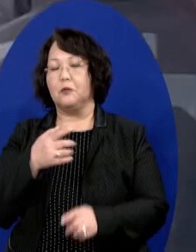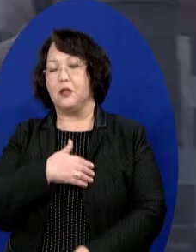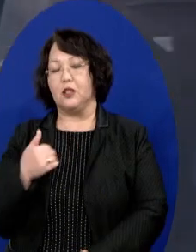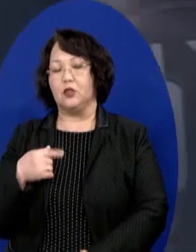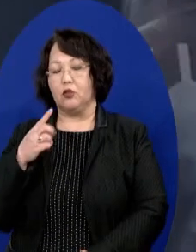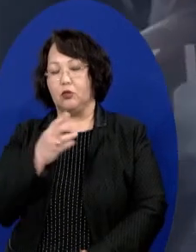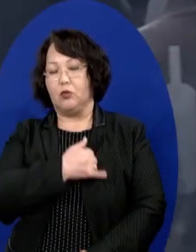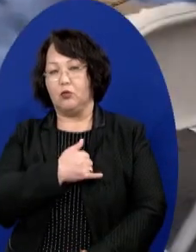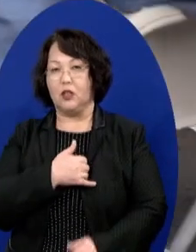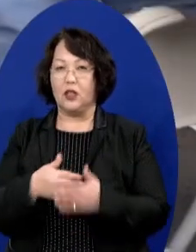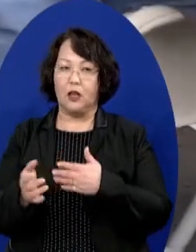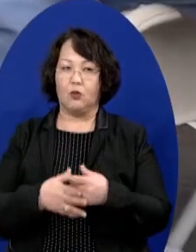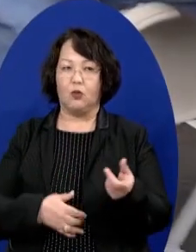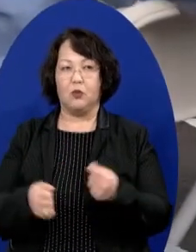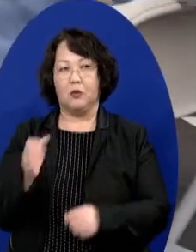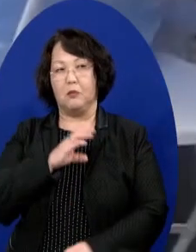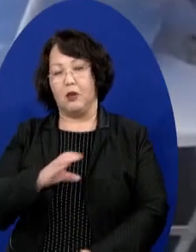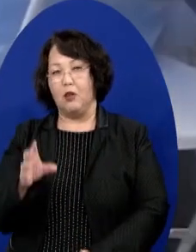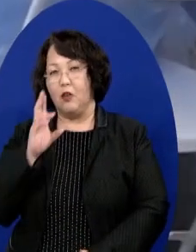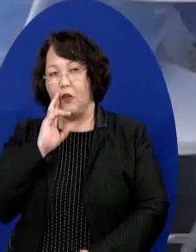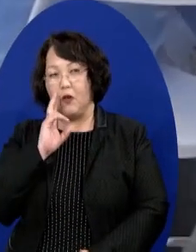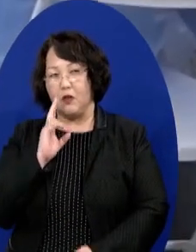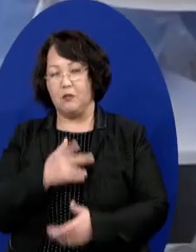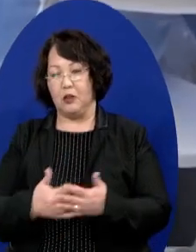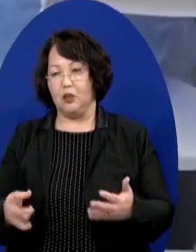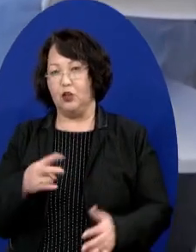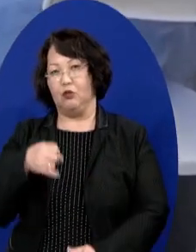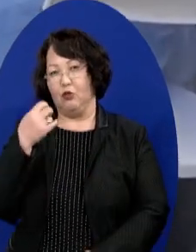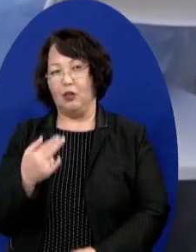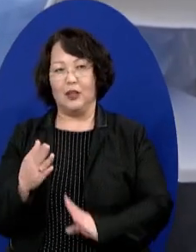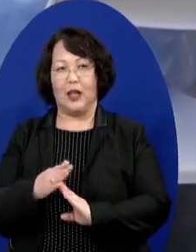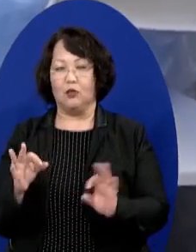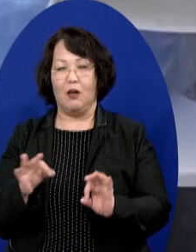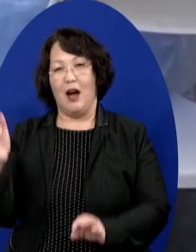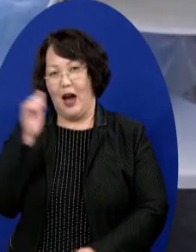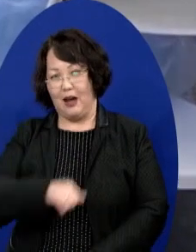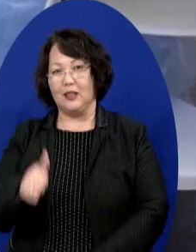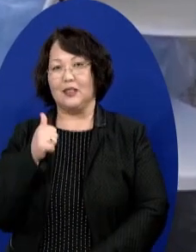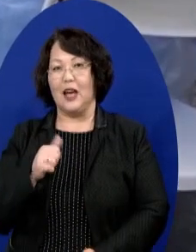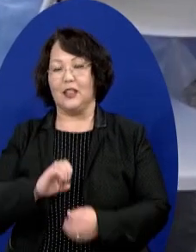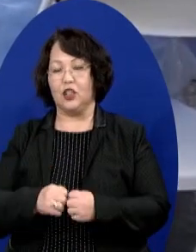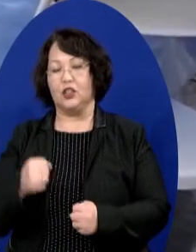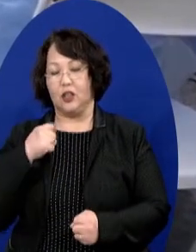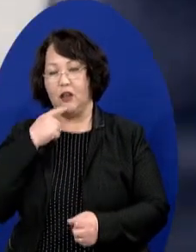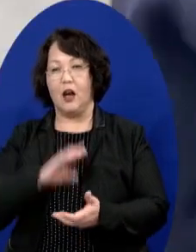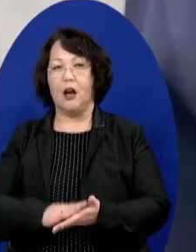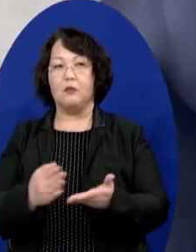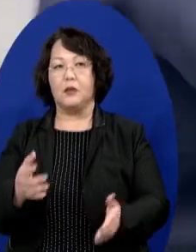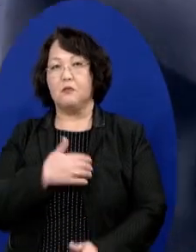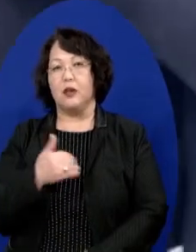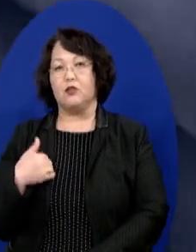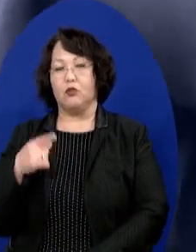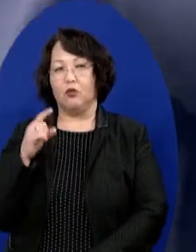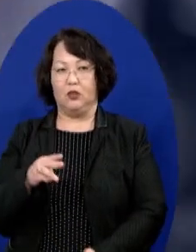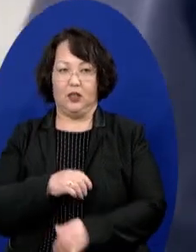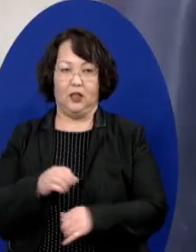хүнсний сүлжээ дэлгүүр худалдааны байгууллагуудад хүнсний нөөцийг тасалдуулахгүй хангалтыг маш сайн хийнэ гэж амлаж байна. Тухайлбал Бээжин хотын